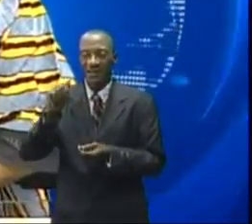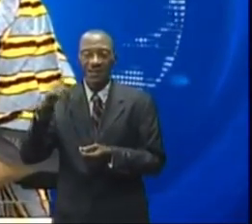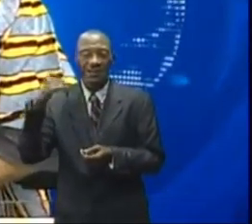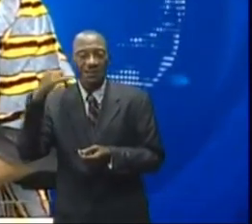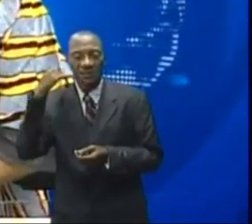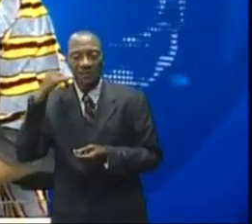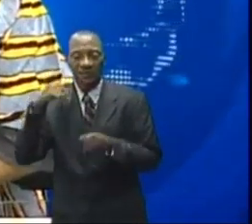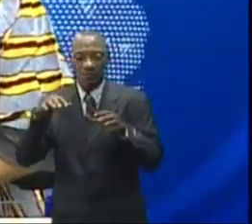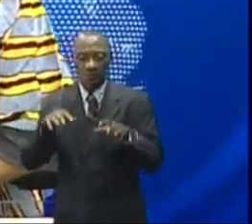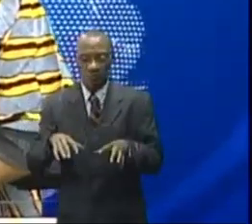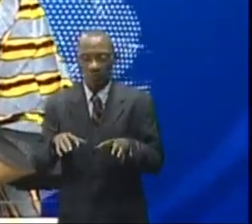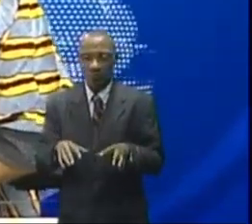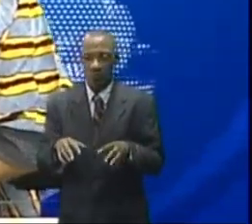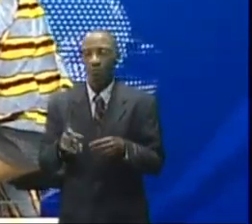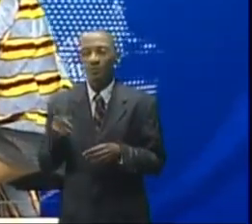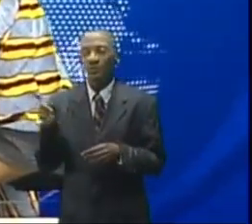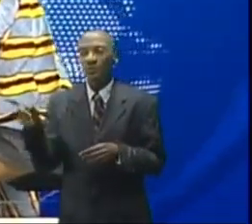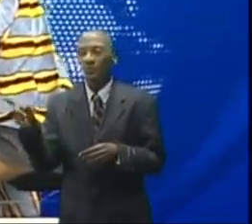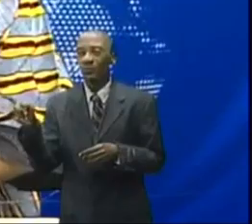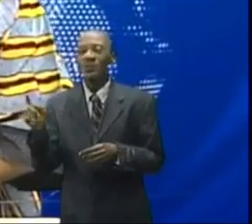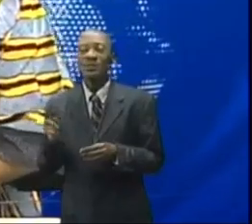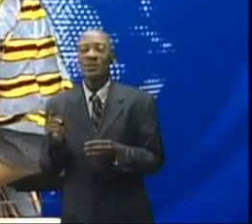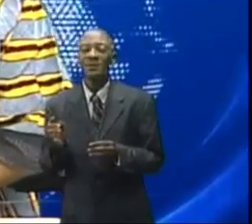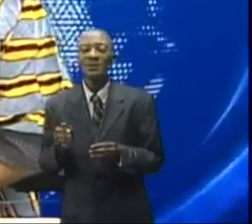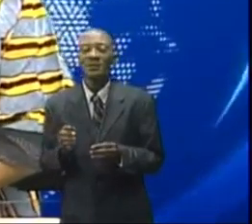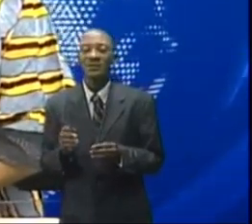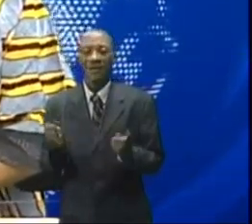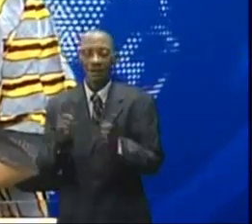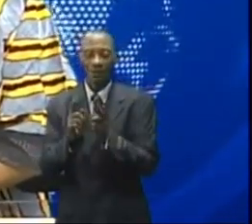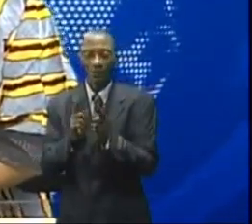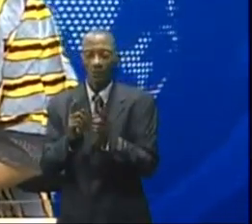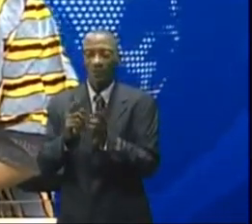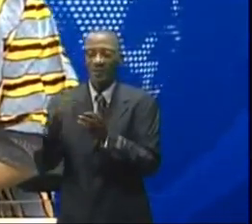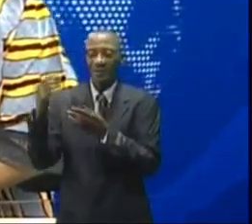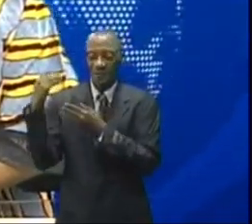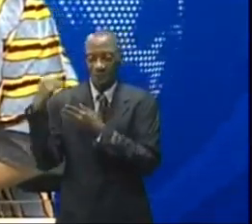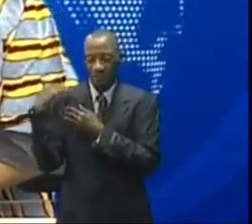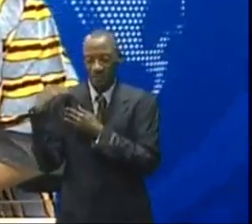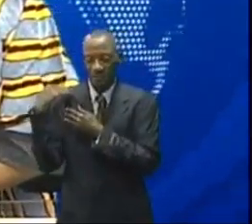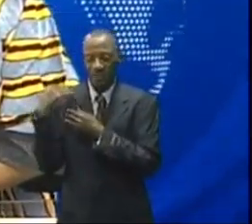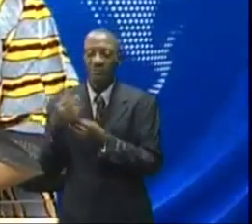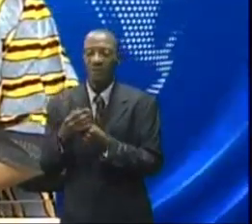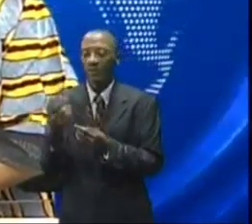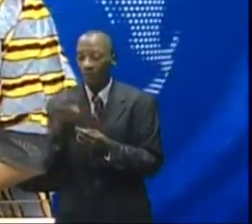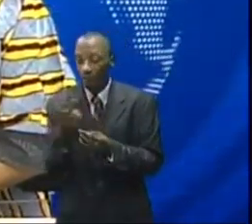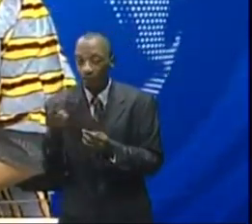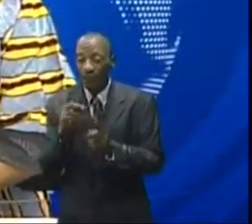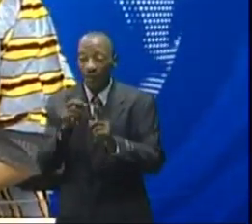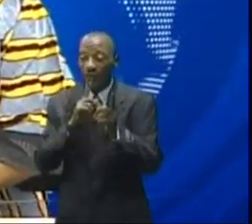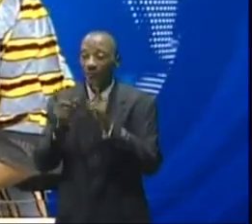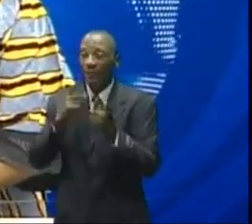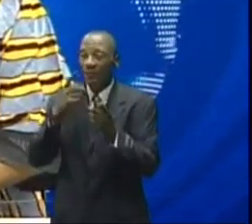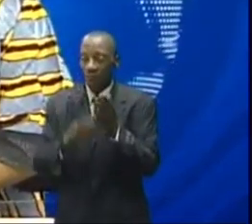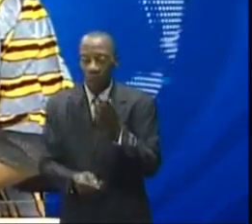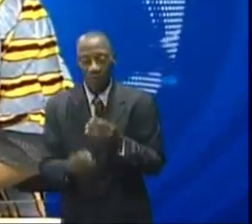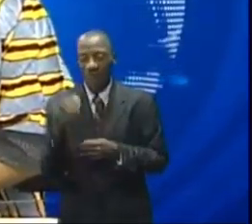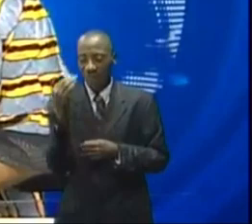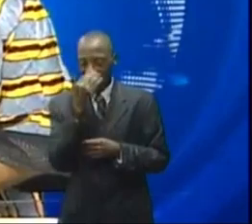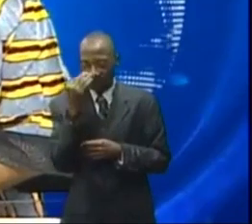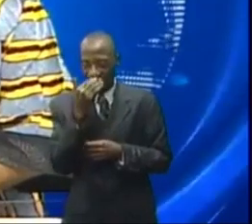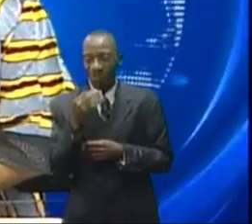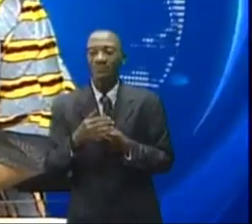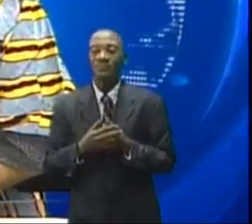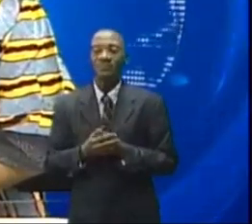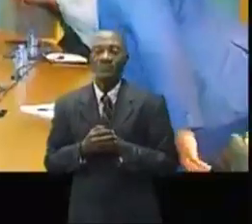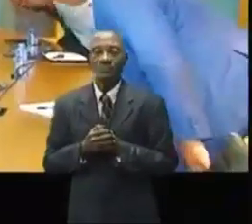cadre réglementaire favorable aux opérateurs des télécoms. C'était au cours d'une audience leur accordée par le ministre Augustin Kibasa